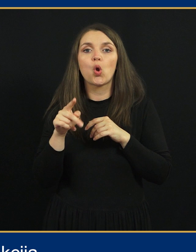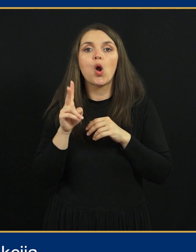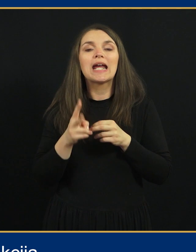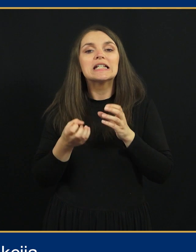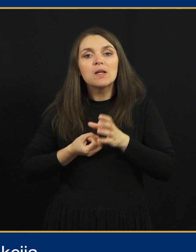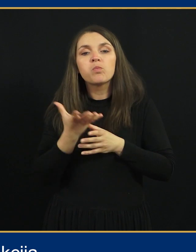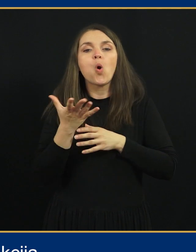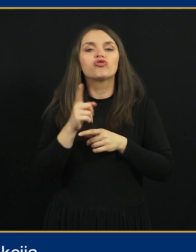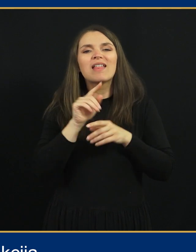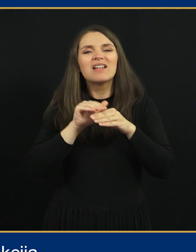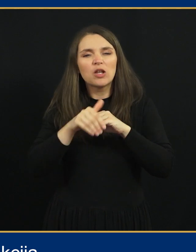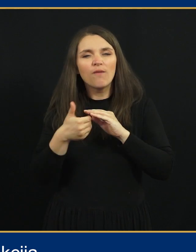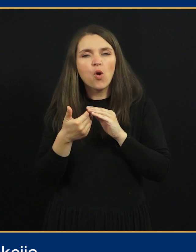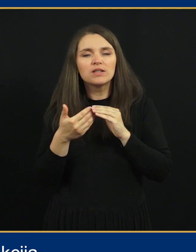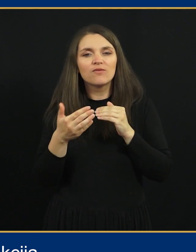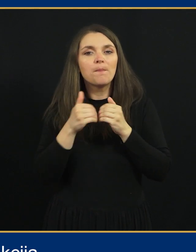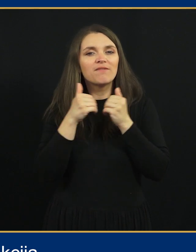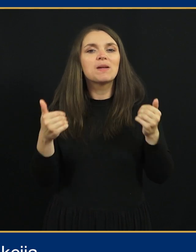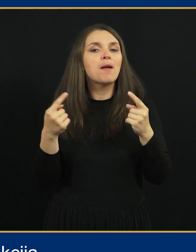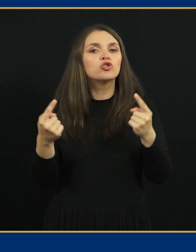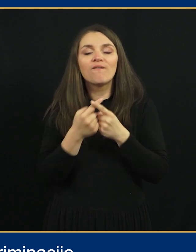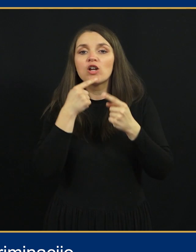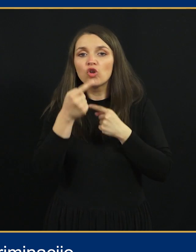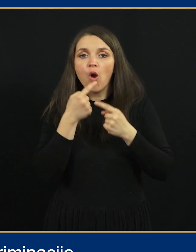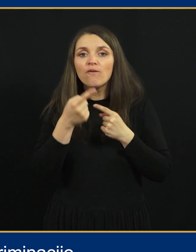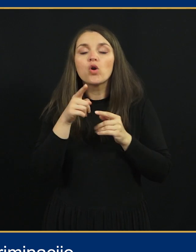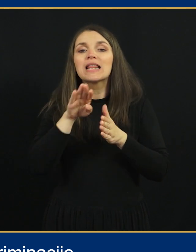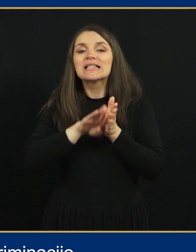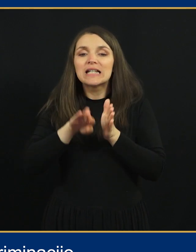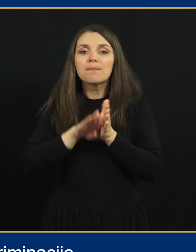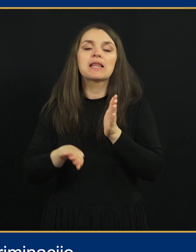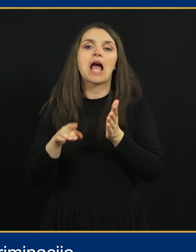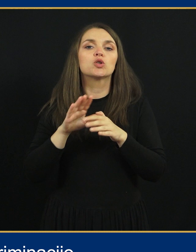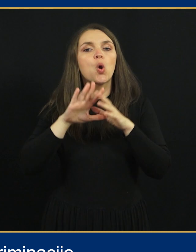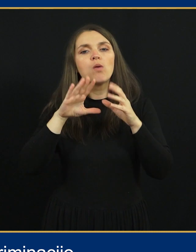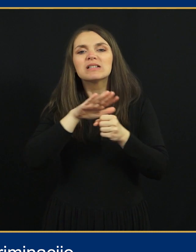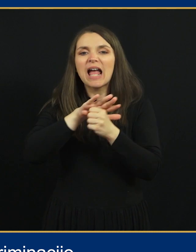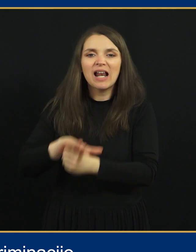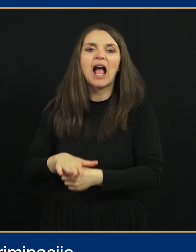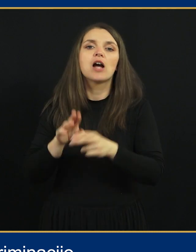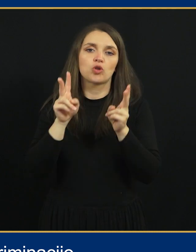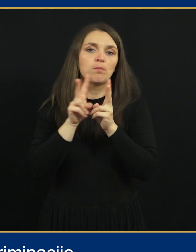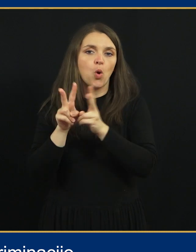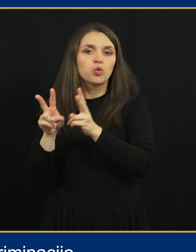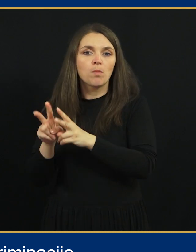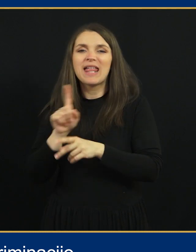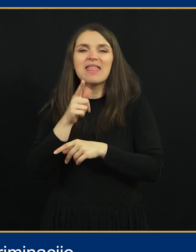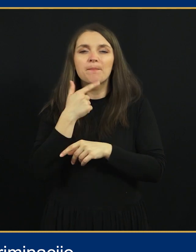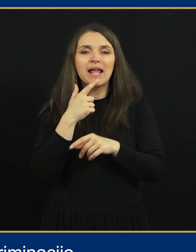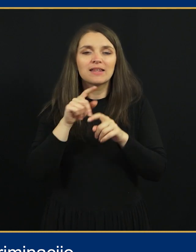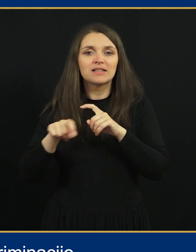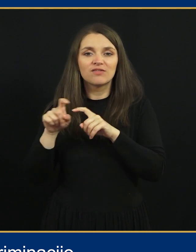tisto, ki sproža nezadovoljstvo, predvsem pa sovražni govor, diskriminacijo, segregacijo in